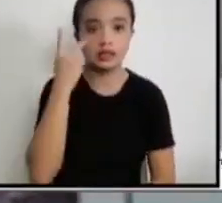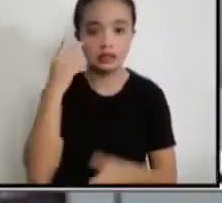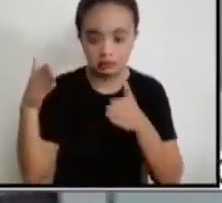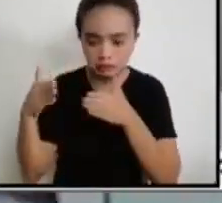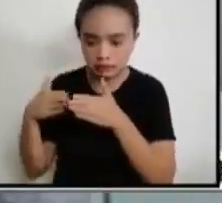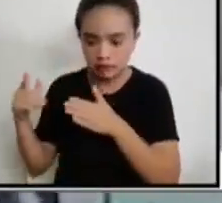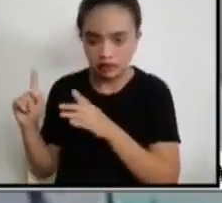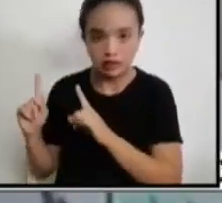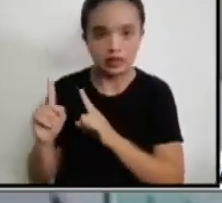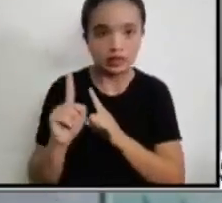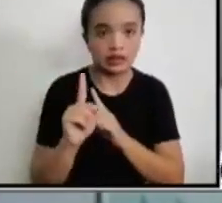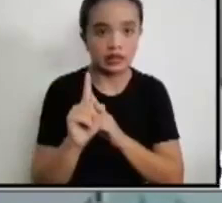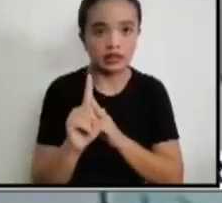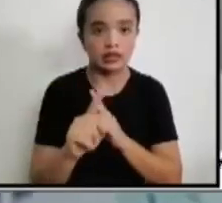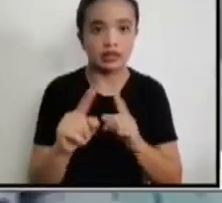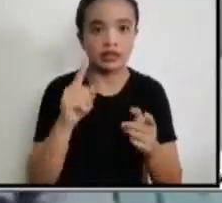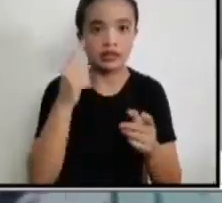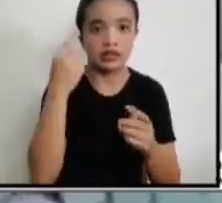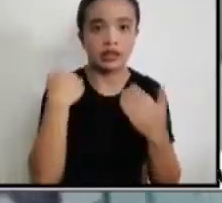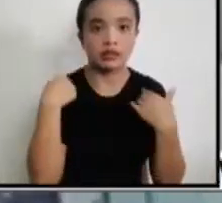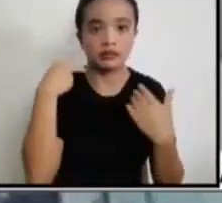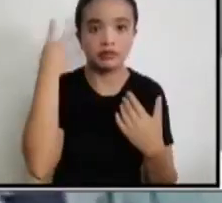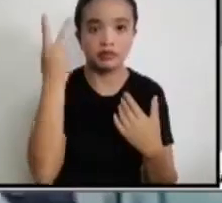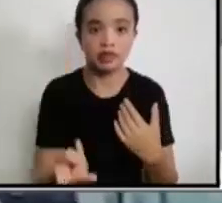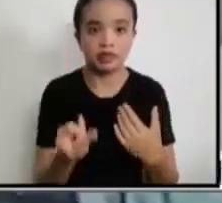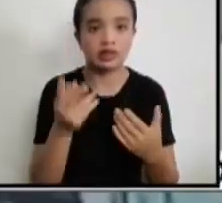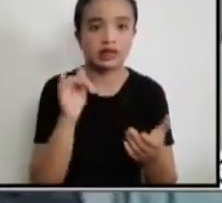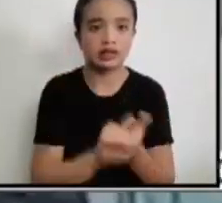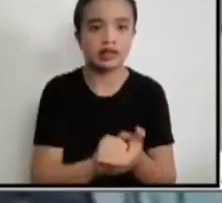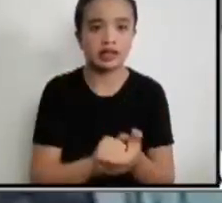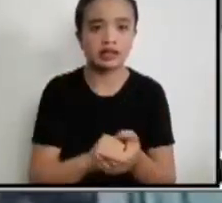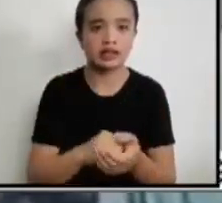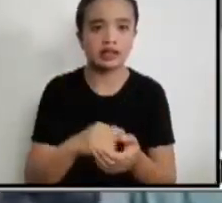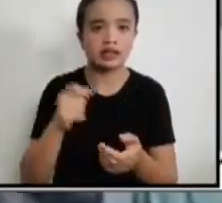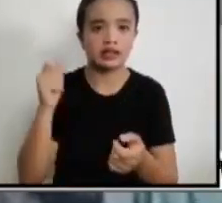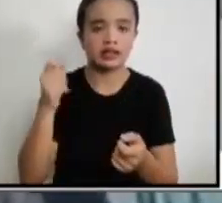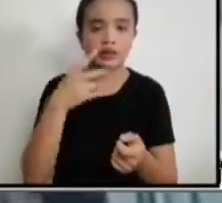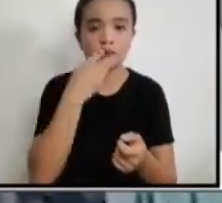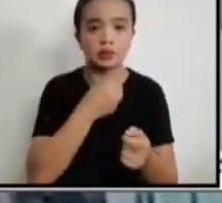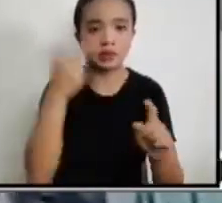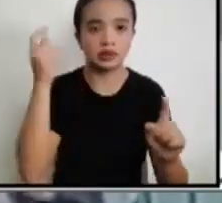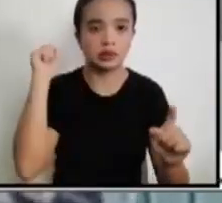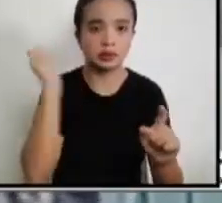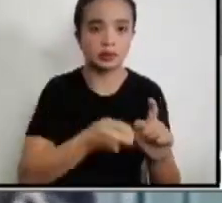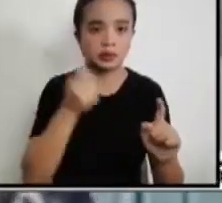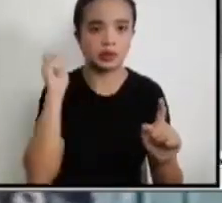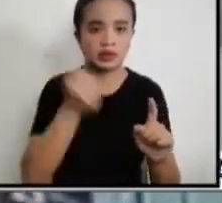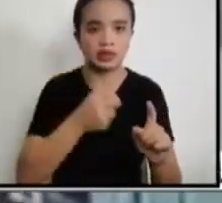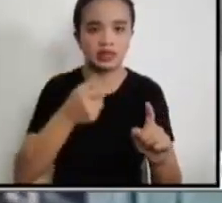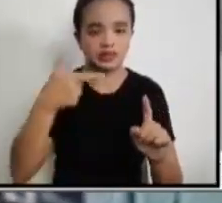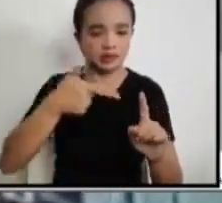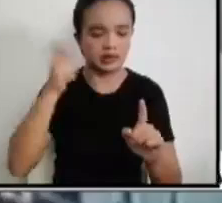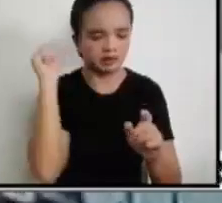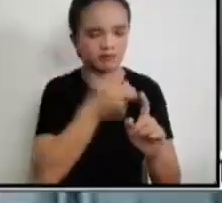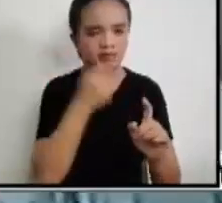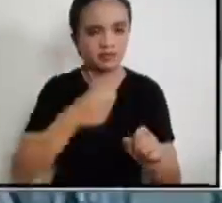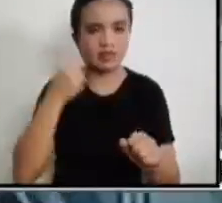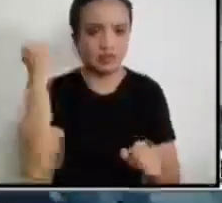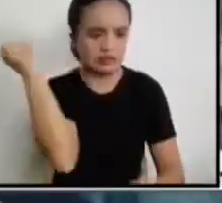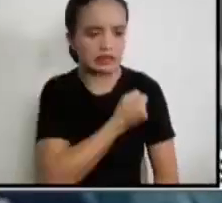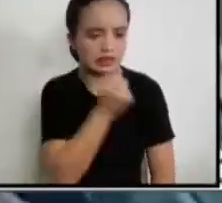makikitang natumba ang isang lalaki at dito na siya pinalo ng baril ng isa sa mga humahabol sa kanya. Sinaksak din siya ng isa